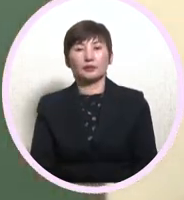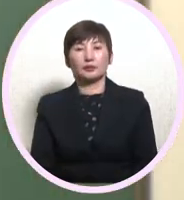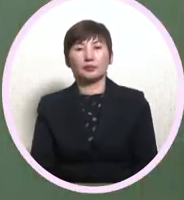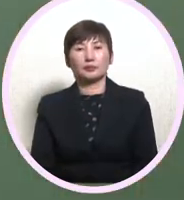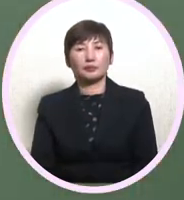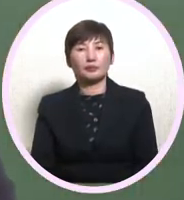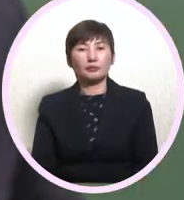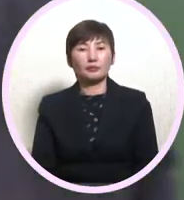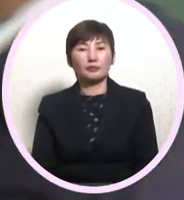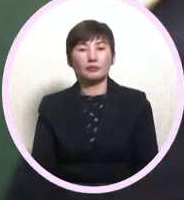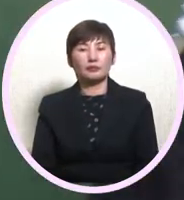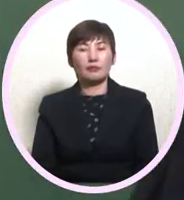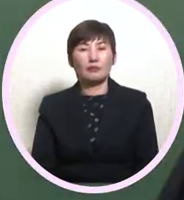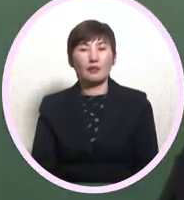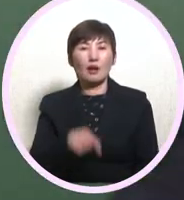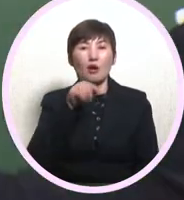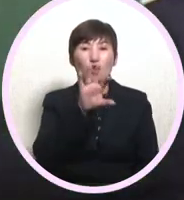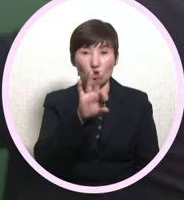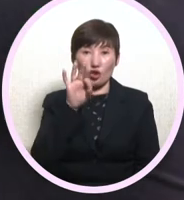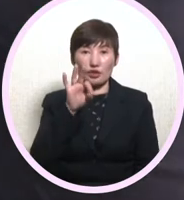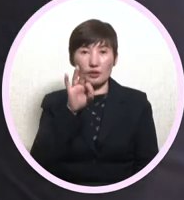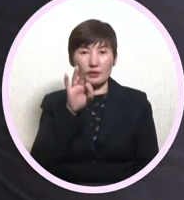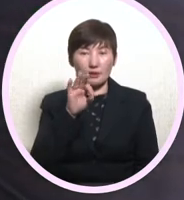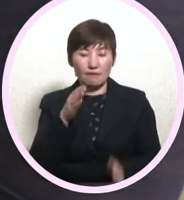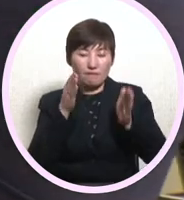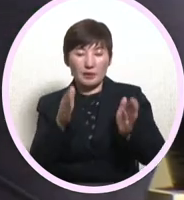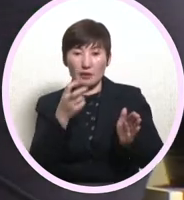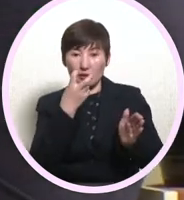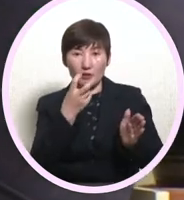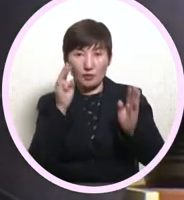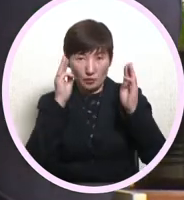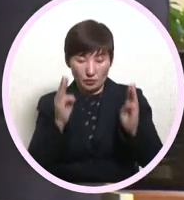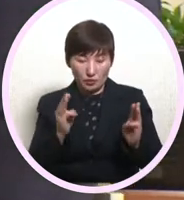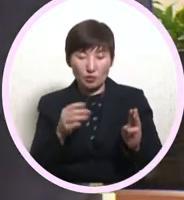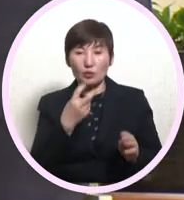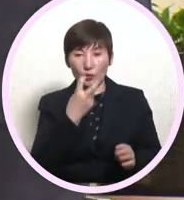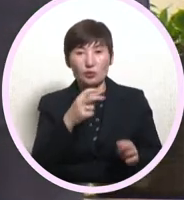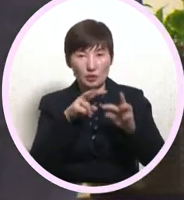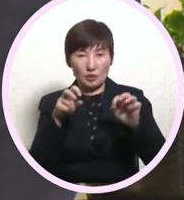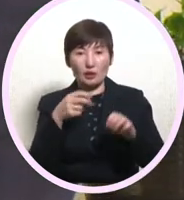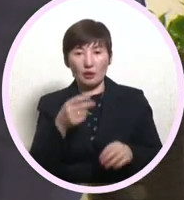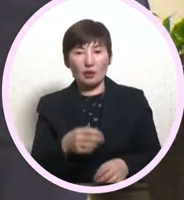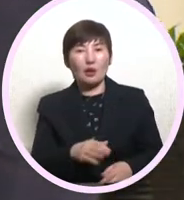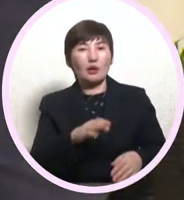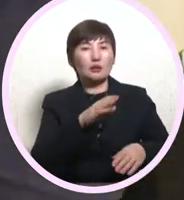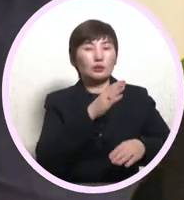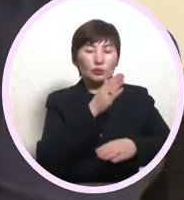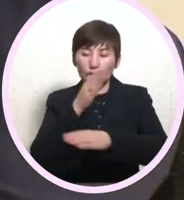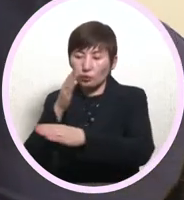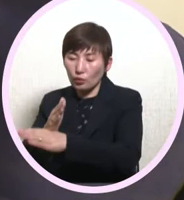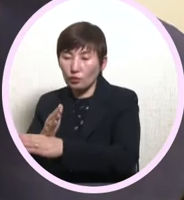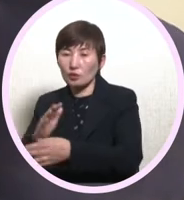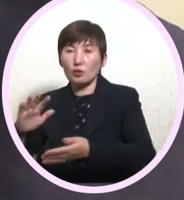авч үзье. Энэ хоёр завсрын орно. За тэгвэл маа тэний юу задрах вэ гэхээр эцсийн хурднаас анхны хурдыг